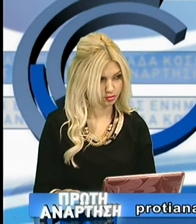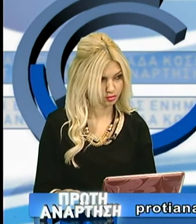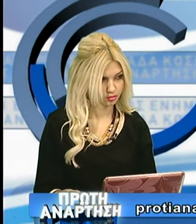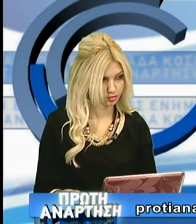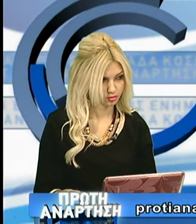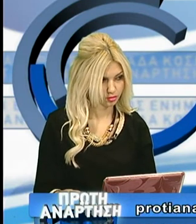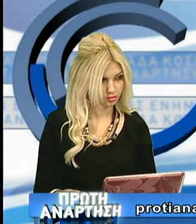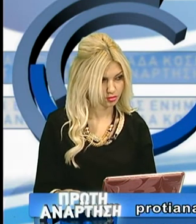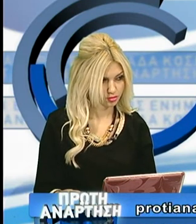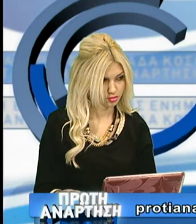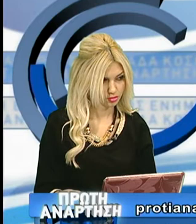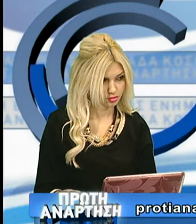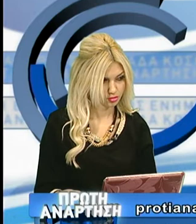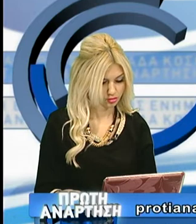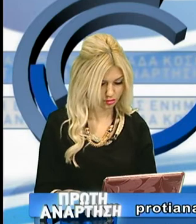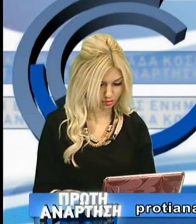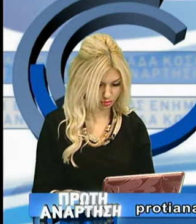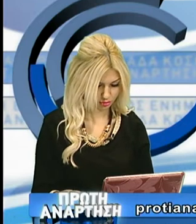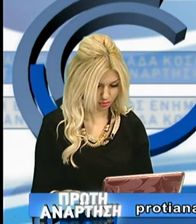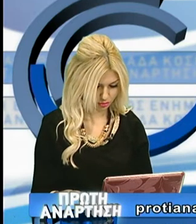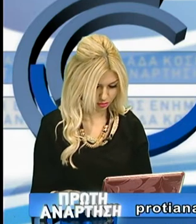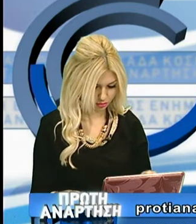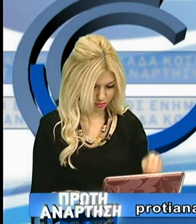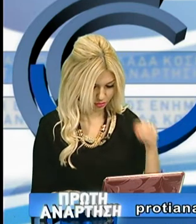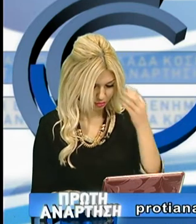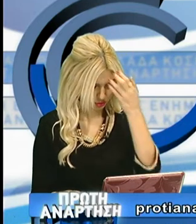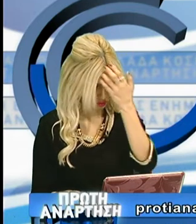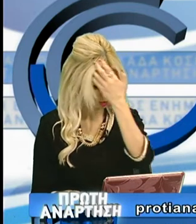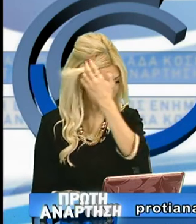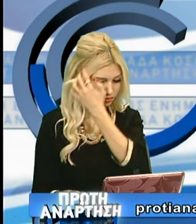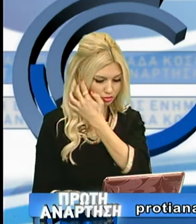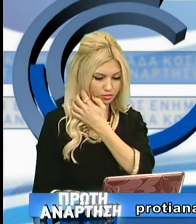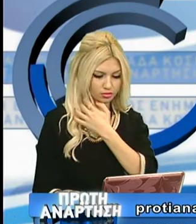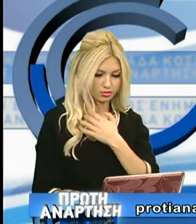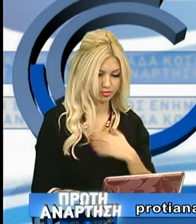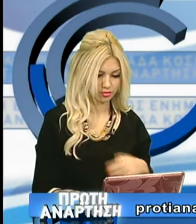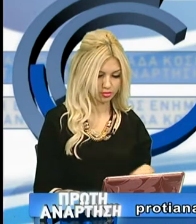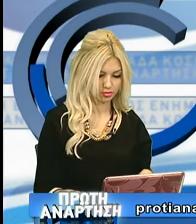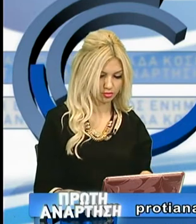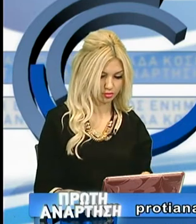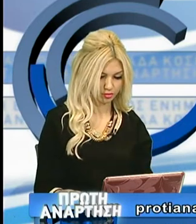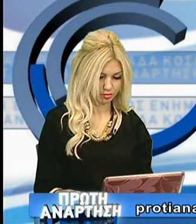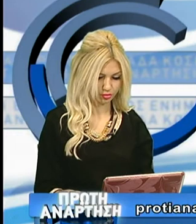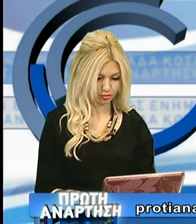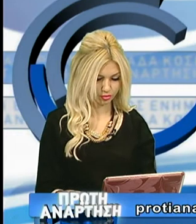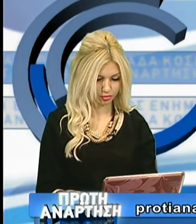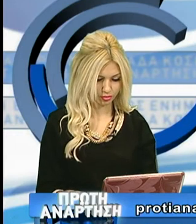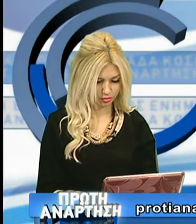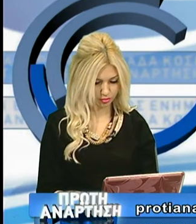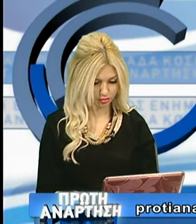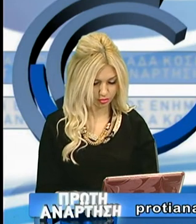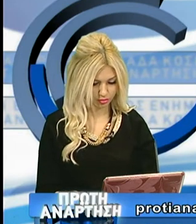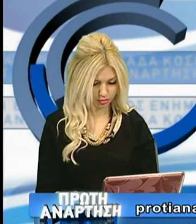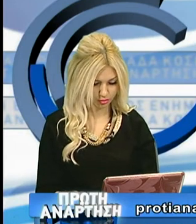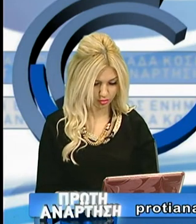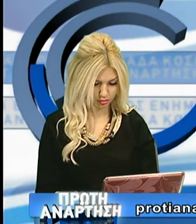διεξαχθεί ανάμεσά μας, ανάμεσα σε εσάς και εμένα, μια μονομαχία προσωπικού και πολιτικού ήθους». Υποστήριξε